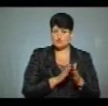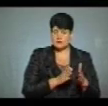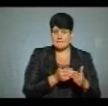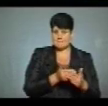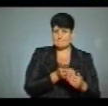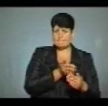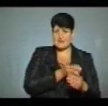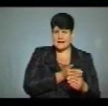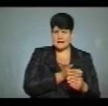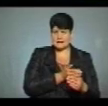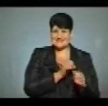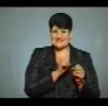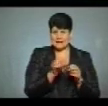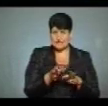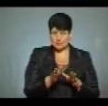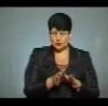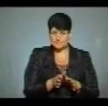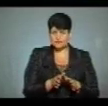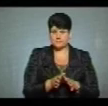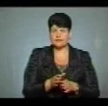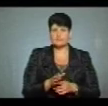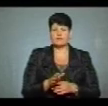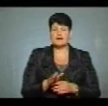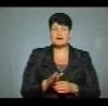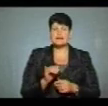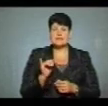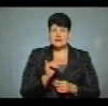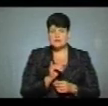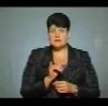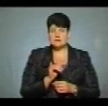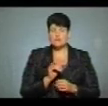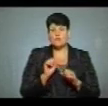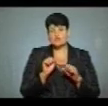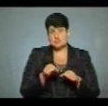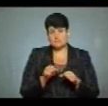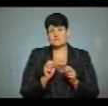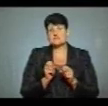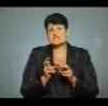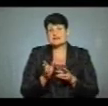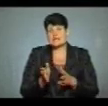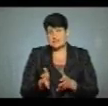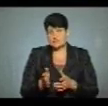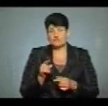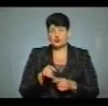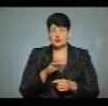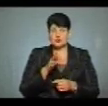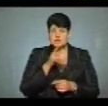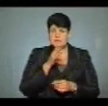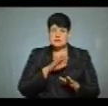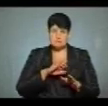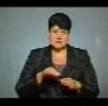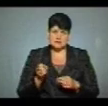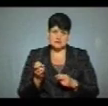перед скидом Дінтер-скала, із самого можливого скиду, бо скиду як на той час не було, і після